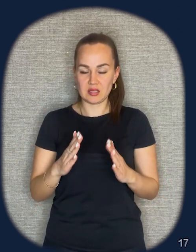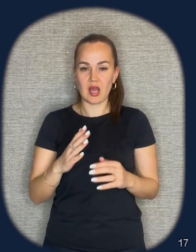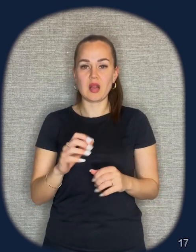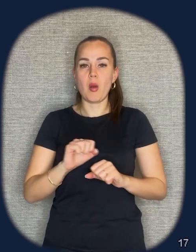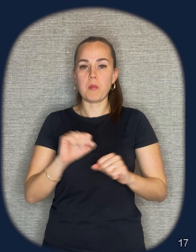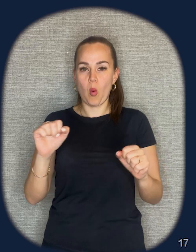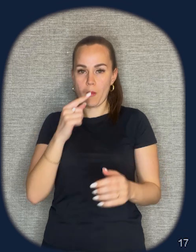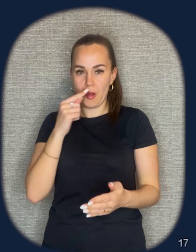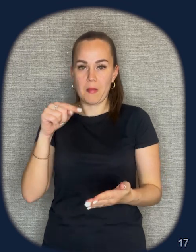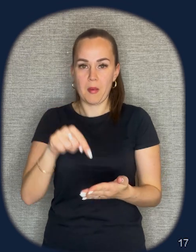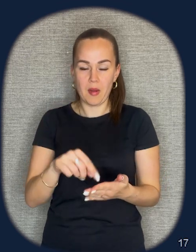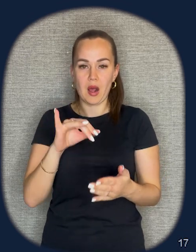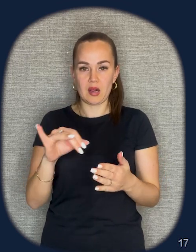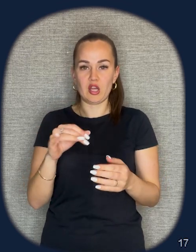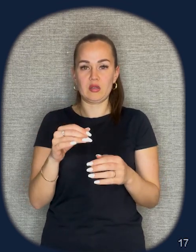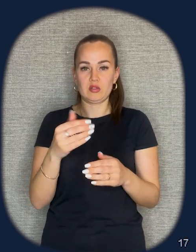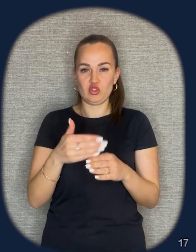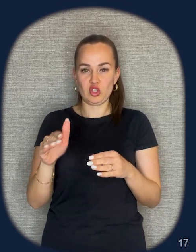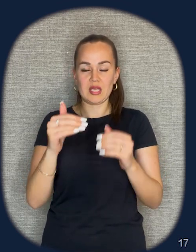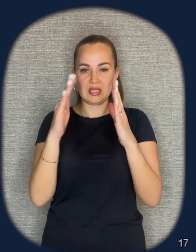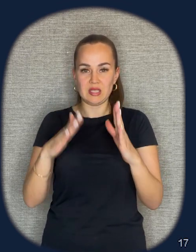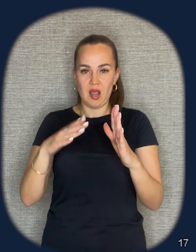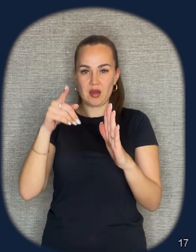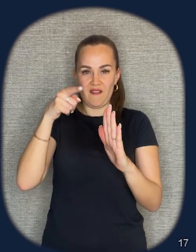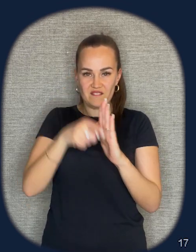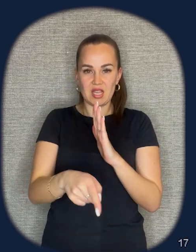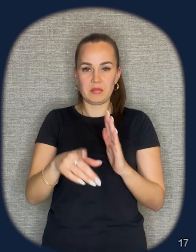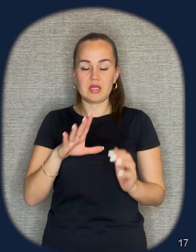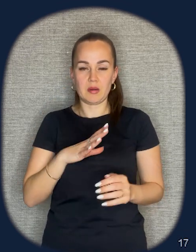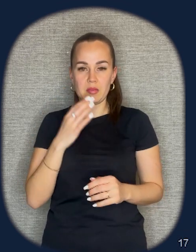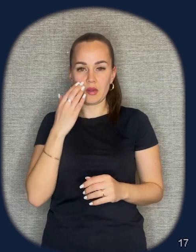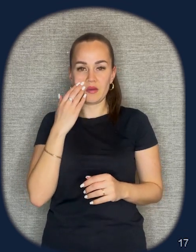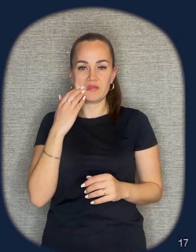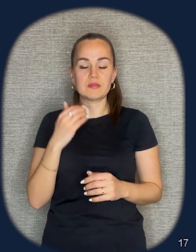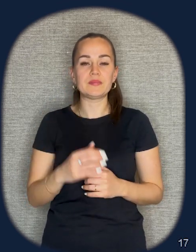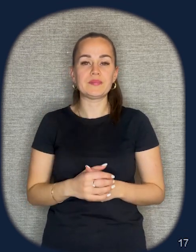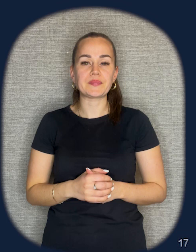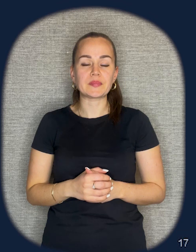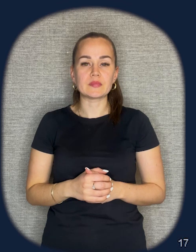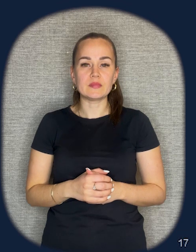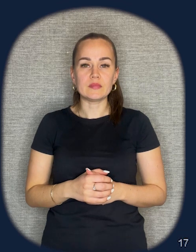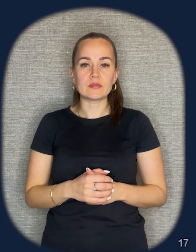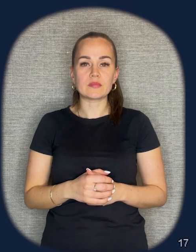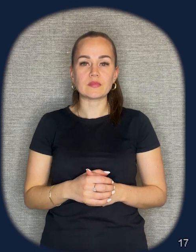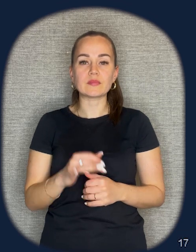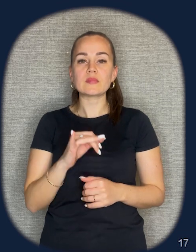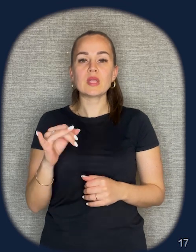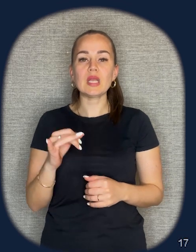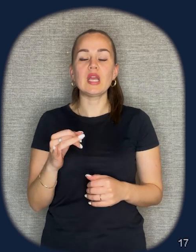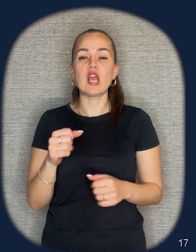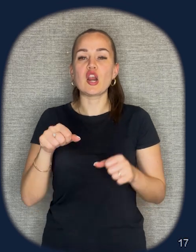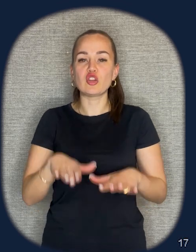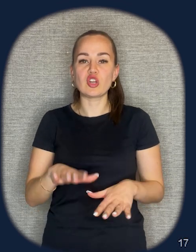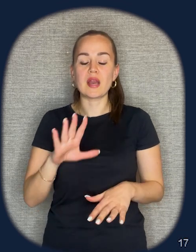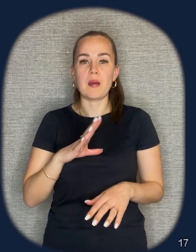здание Вот как раз здесь попала фугасная бомба часть середина здания была выбито поэтому вот одно из решений было вот таким как там сечас кажется неожиданным